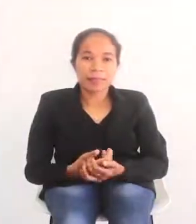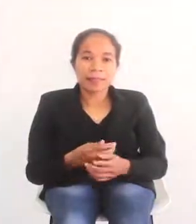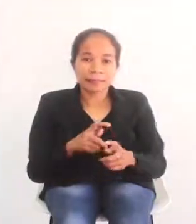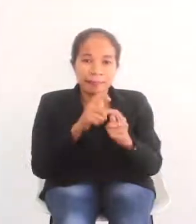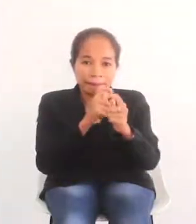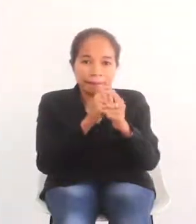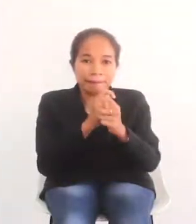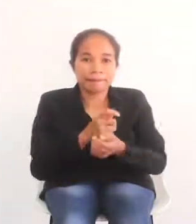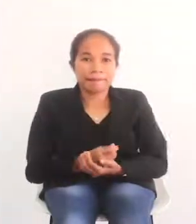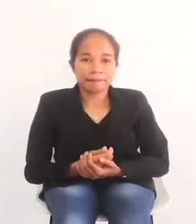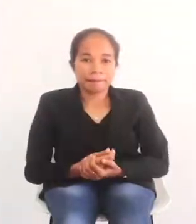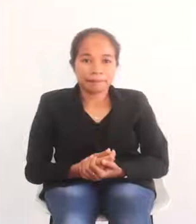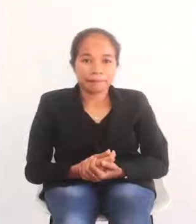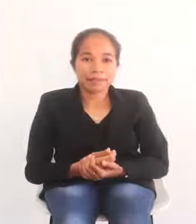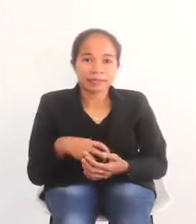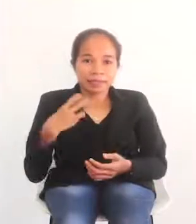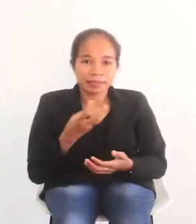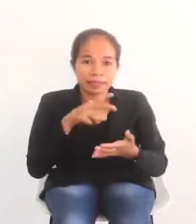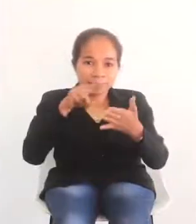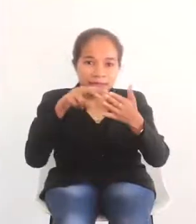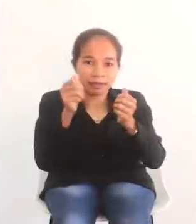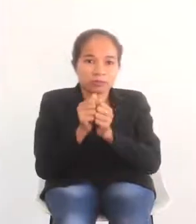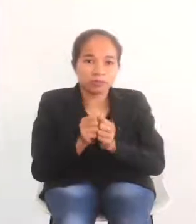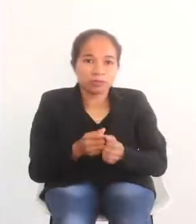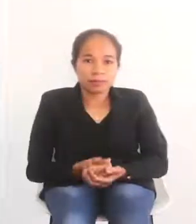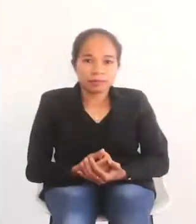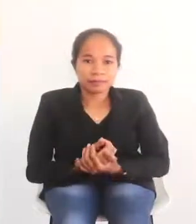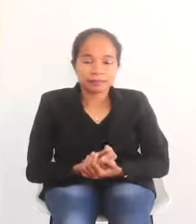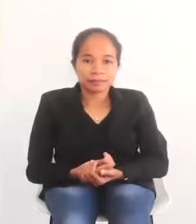Literacia tetum. Ita leha mutu.